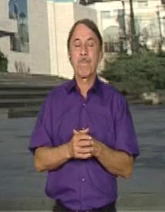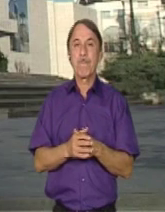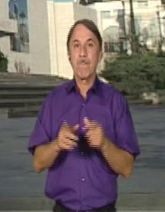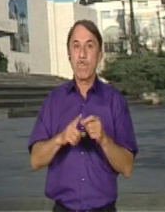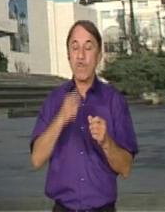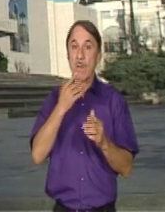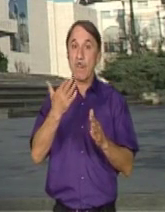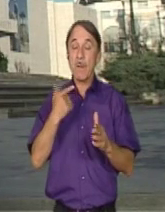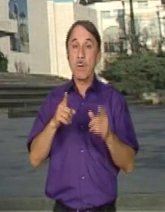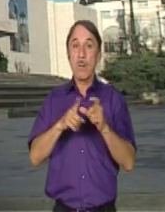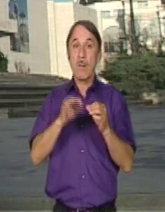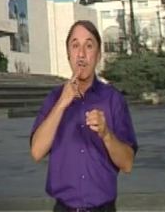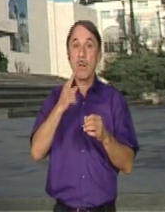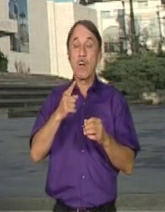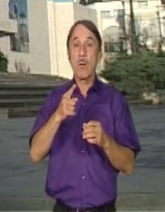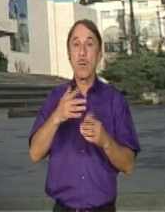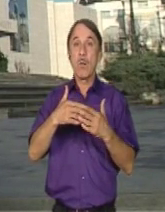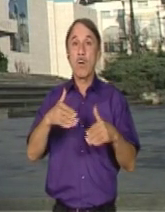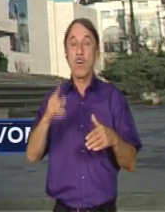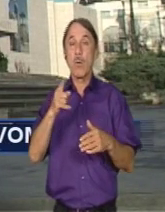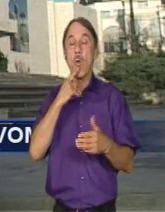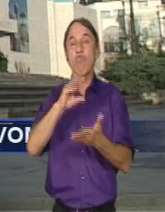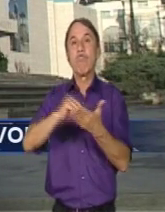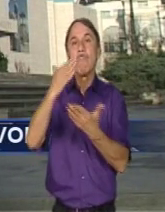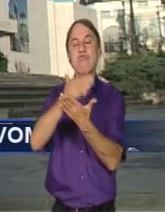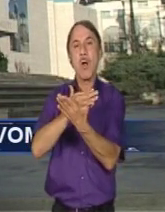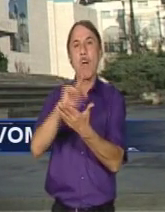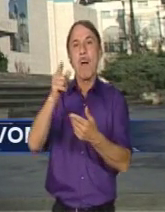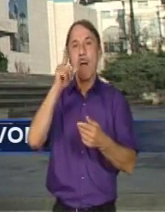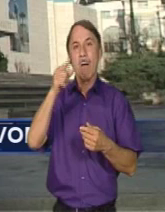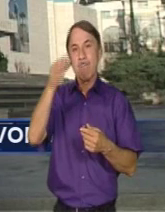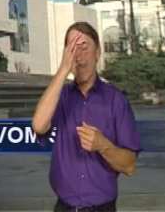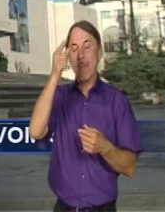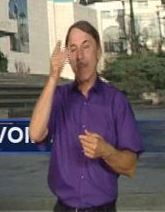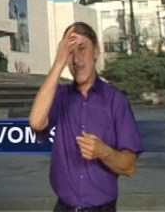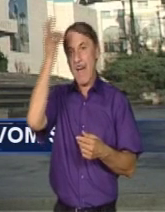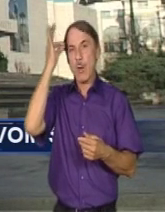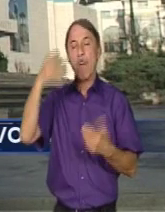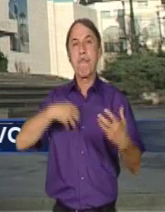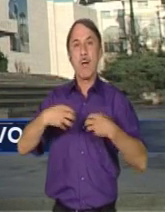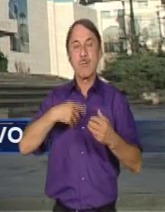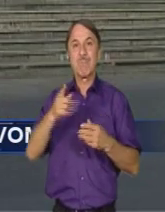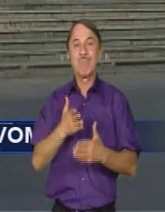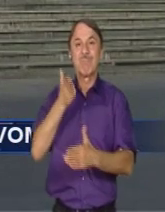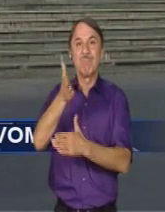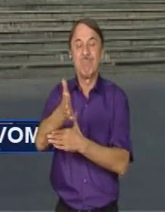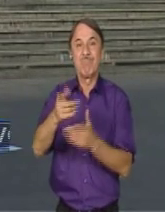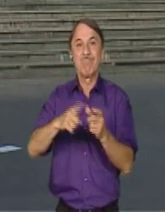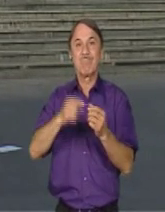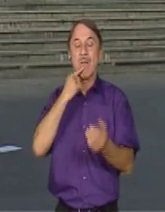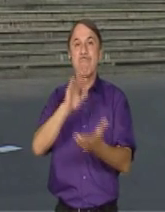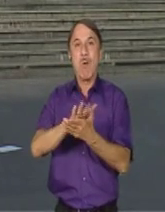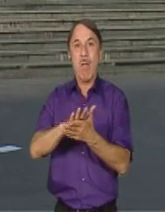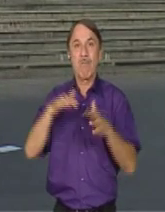spektakl. Inače, trudeći se da izbriše granice koje repertoaru Srpskog narodnog pozorišta nameću sezone,